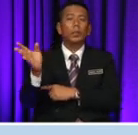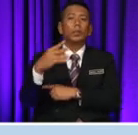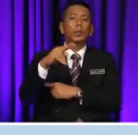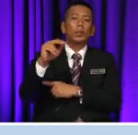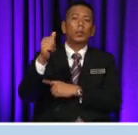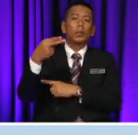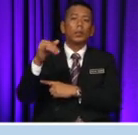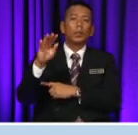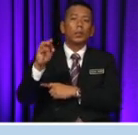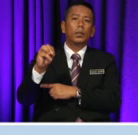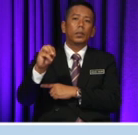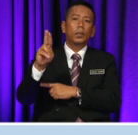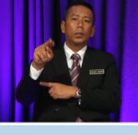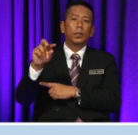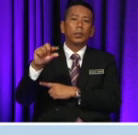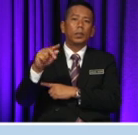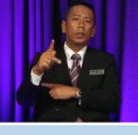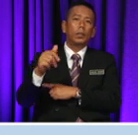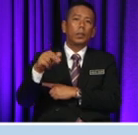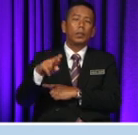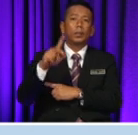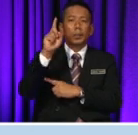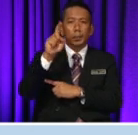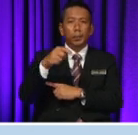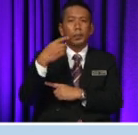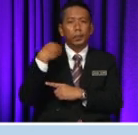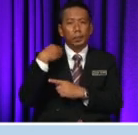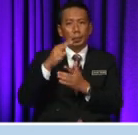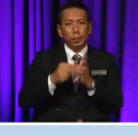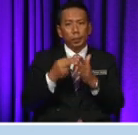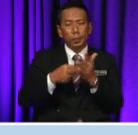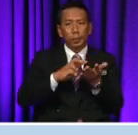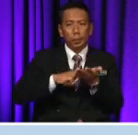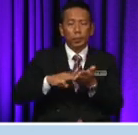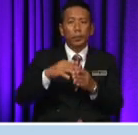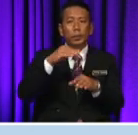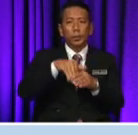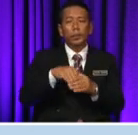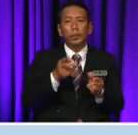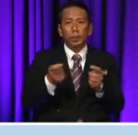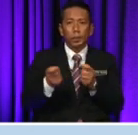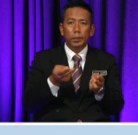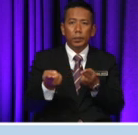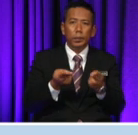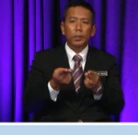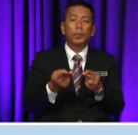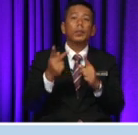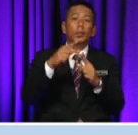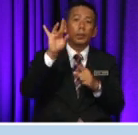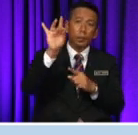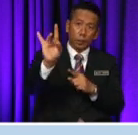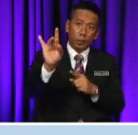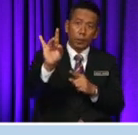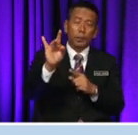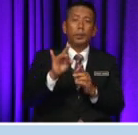membudayakan nilai murni dalam mentakbir urus dan manakala yang 80 adalah secara